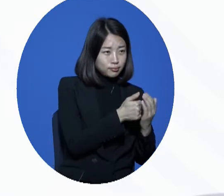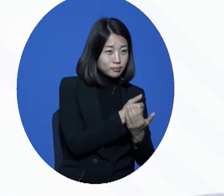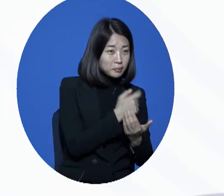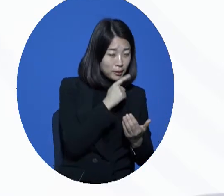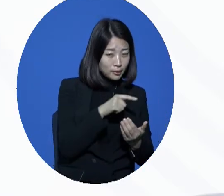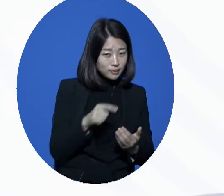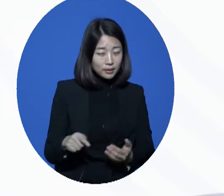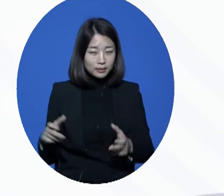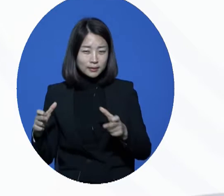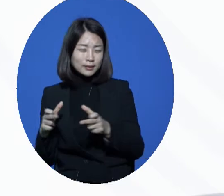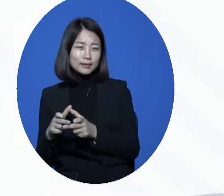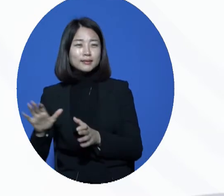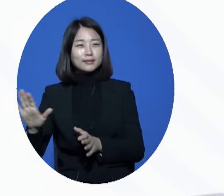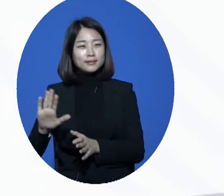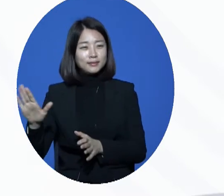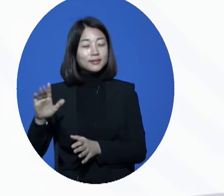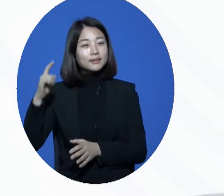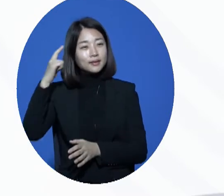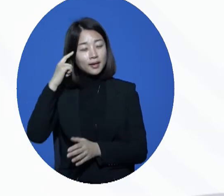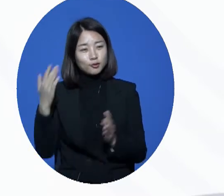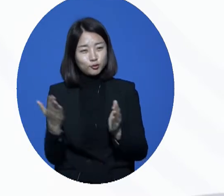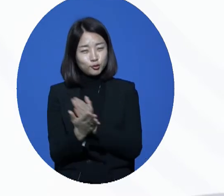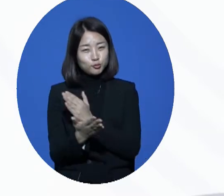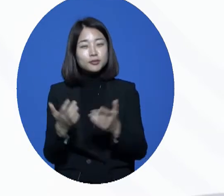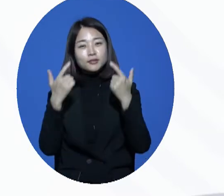주었던 프레임이다라고 생각하고 있습니다.